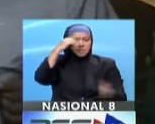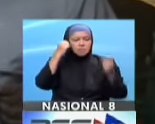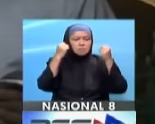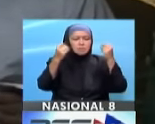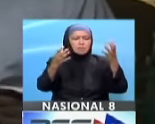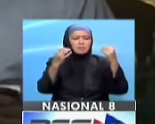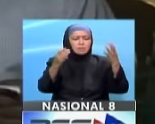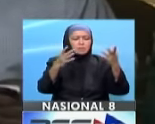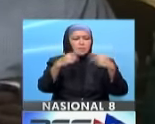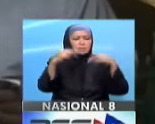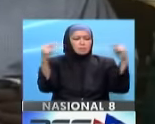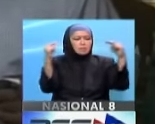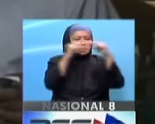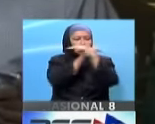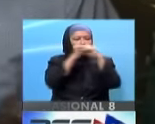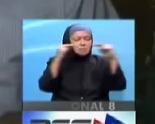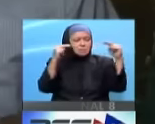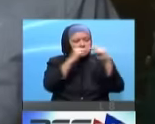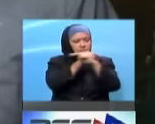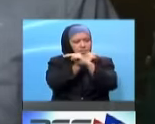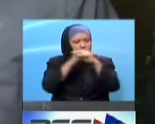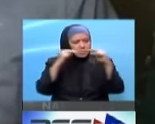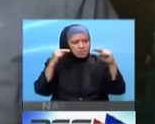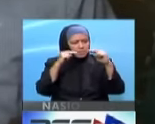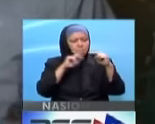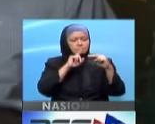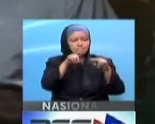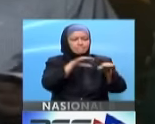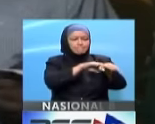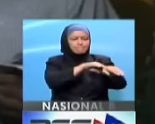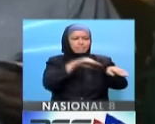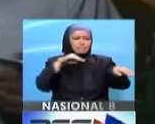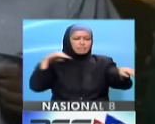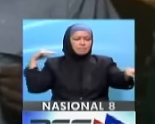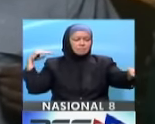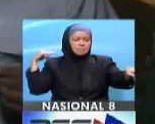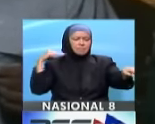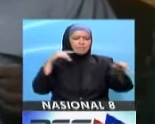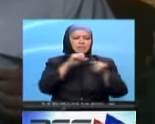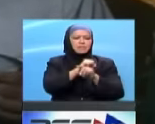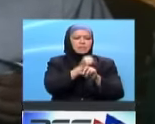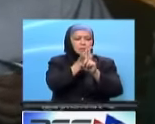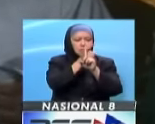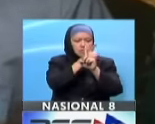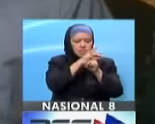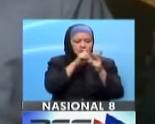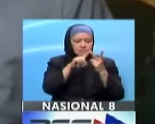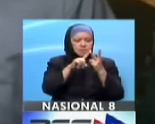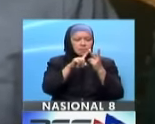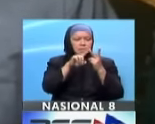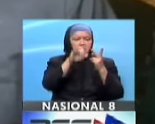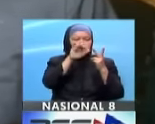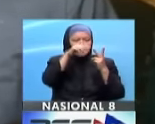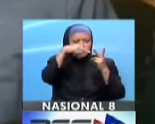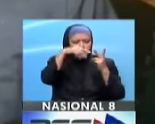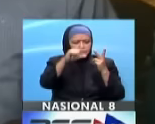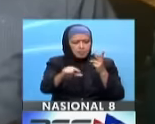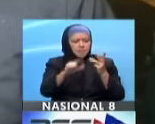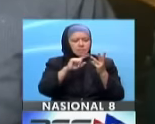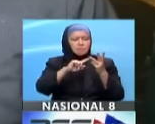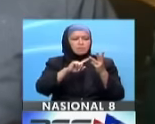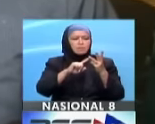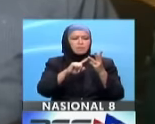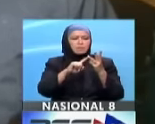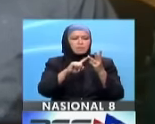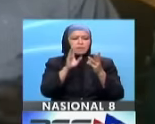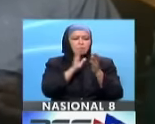Kebanyakan lebuh raya utama di negeri tersebut mengalami kesesakan seperti Skudai, Yong Ping, Air Hitam dan juga Senai. Dan bagi pengguna lebuh raya